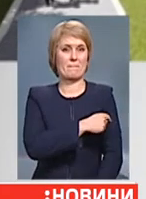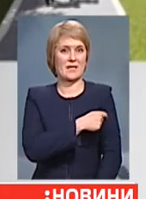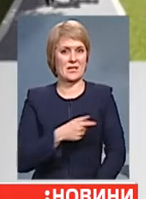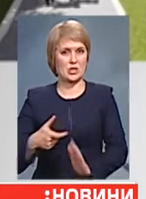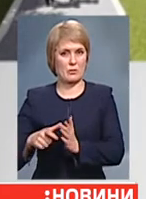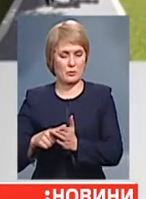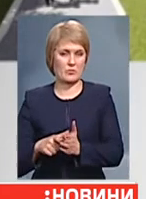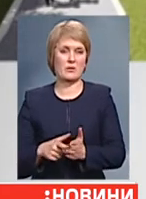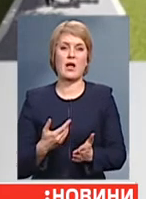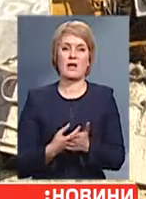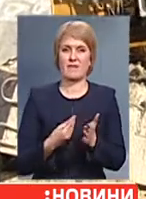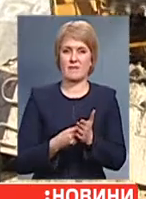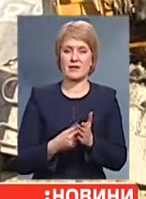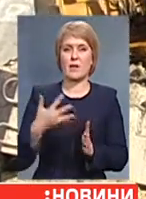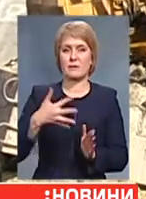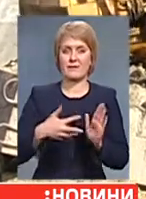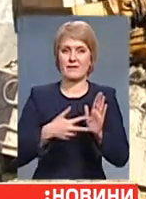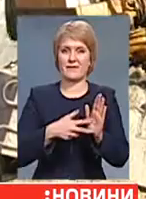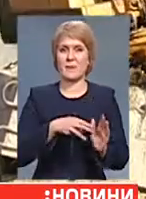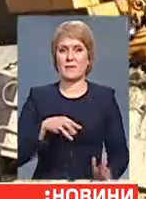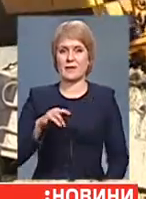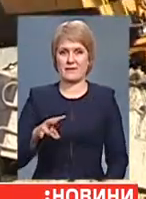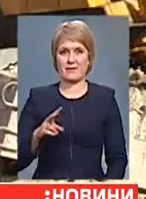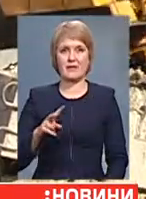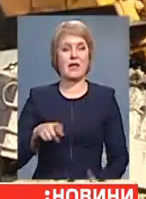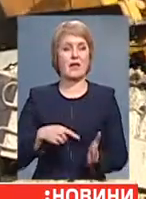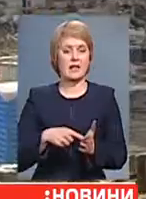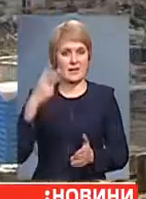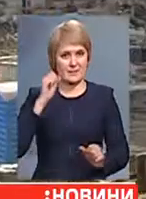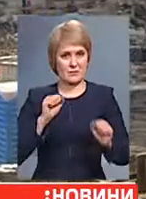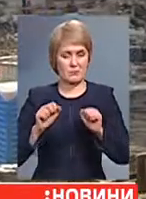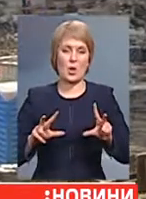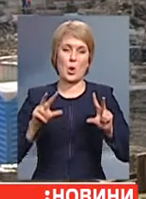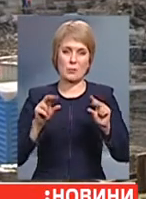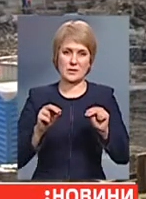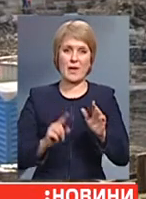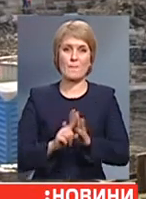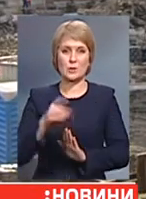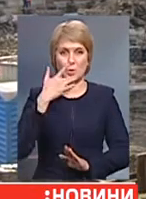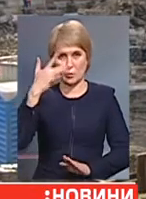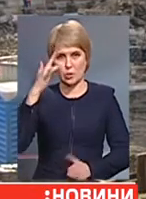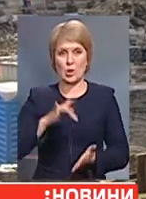– 58 мільйонів гривень. У КМДА обіцяють, що вже на початку літа столичний центр